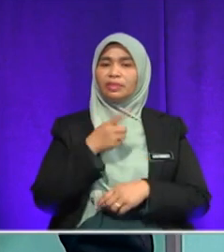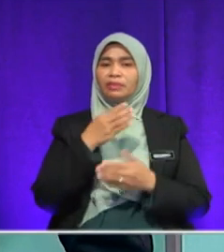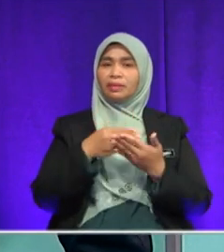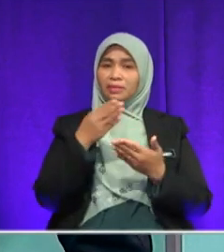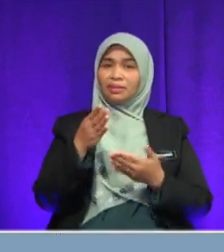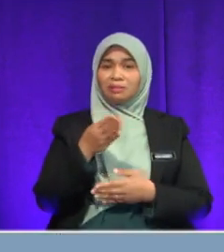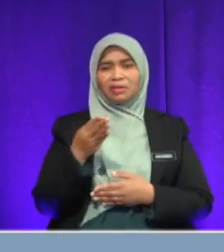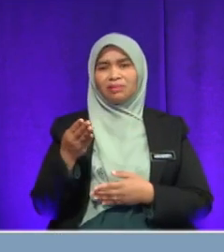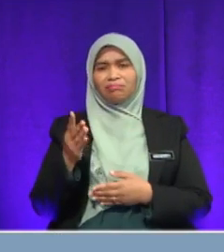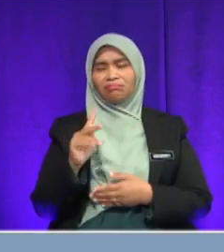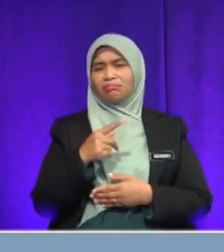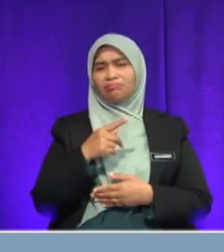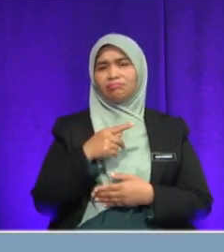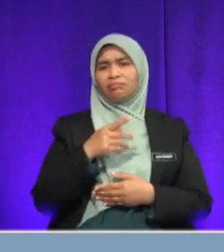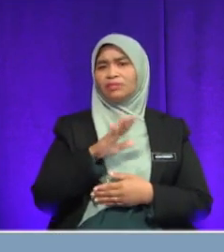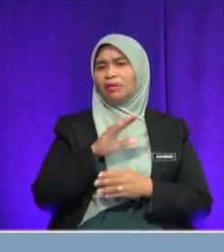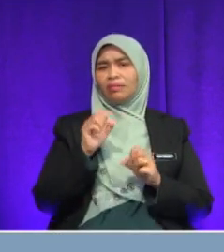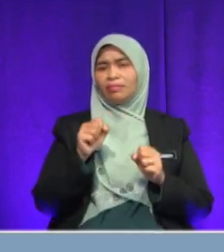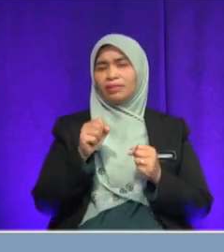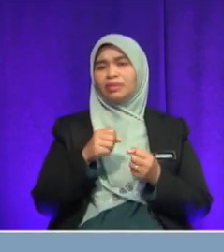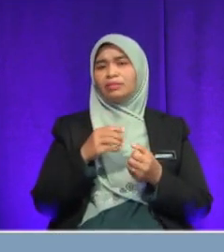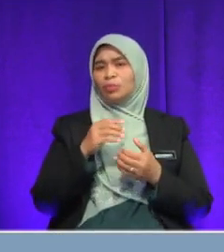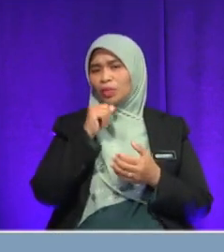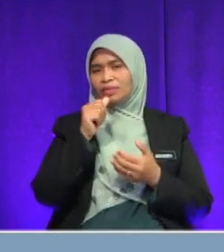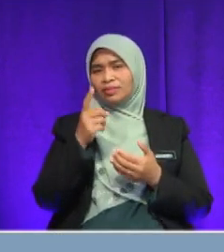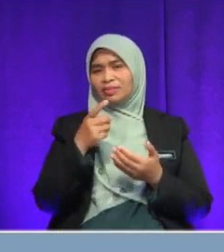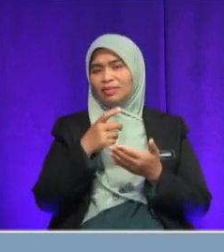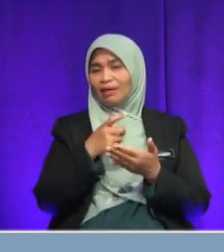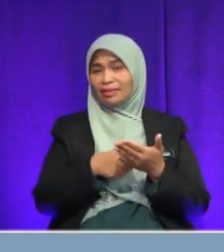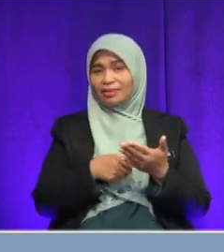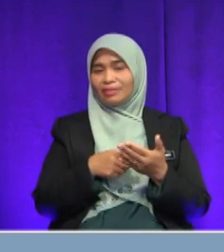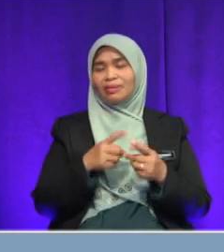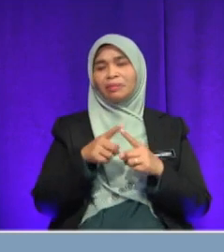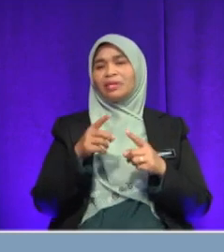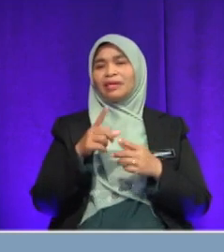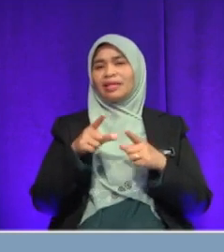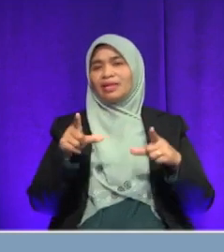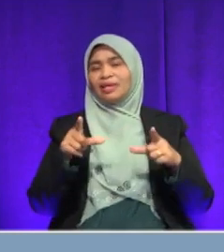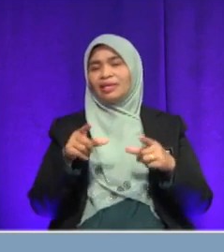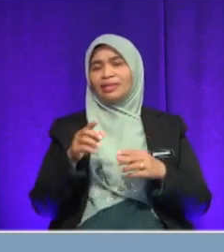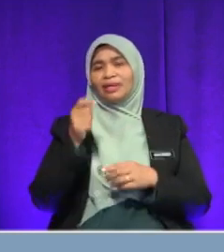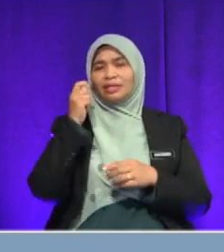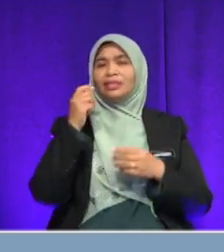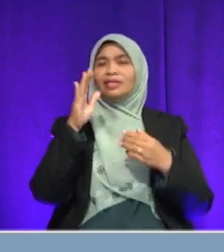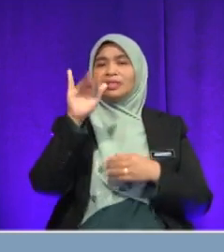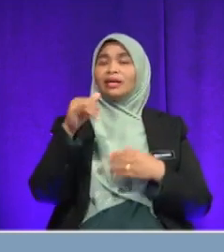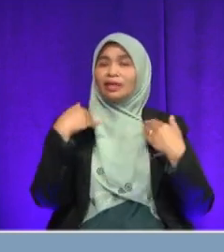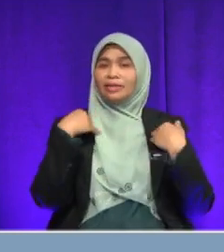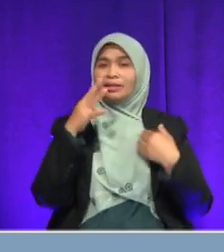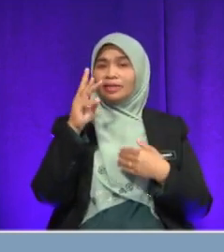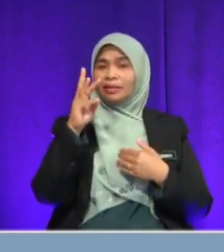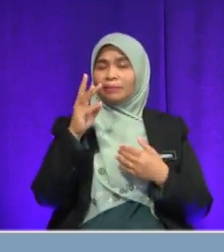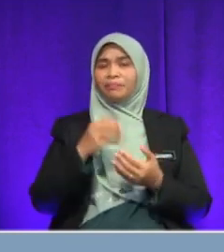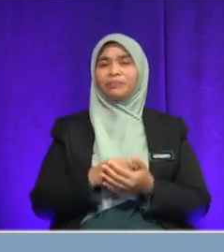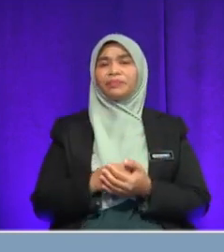tak lihat harga, tetapi kita lihat faktor-faktor lain. Harga barang lain. Okey, ada barang lain ini, kita ada barang pengganti, kita ada